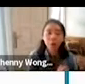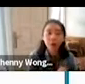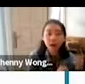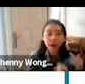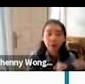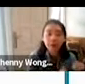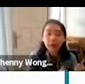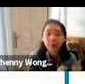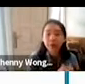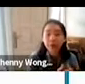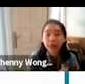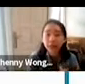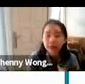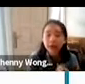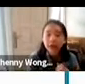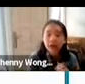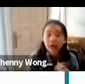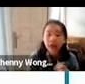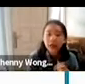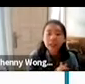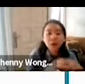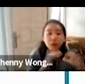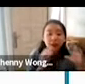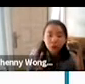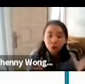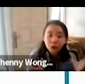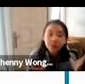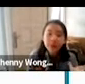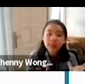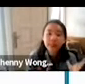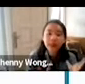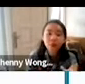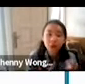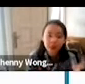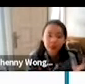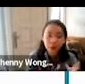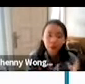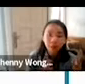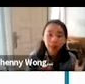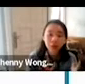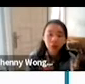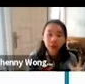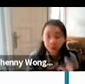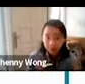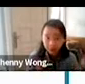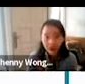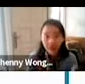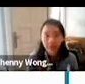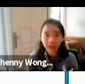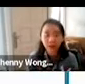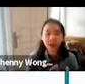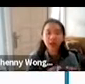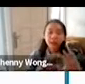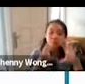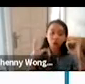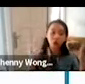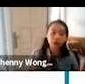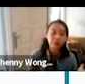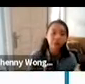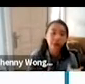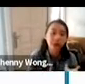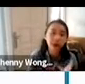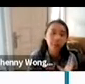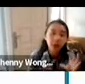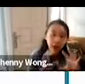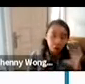dengan program-program antar Kementerian yang banyak tadi dengan satu siklus bisnis dan proses oleh pemerintah swasta dan masyarakat jadi ada